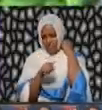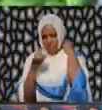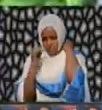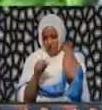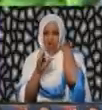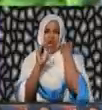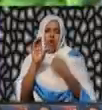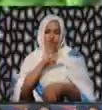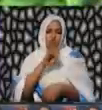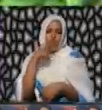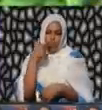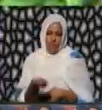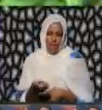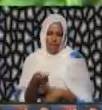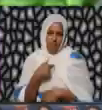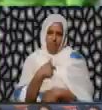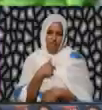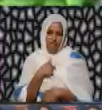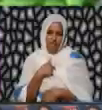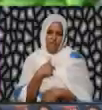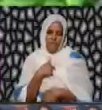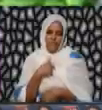እሺ፣ የምችለው ሀሁለ